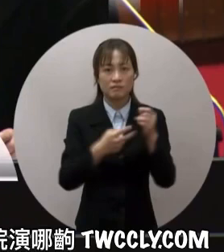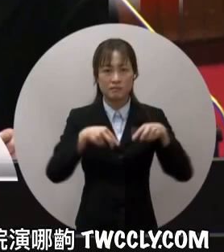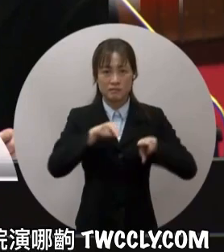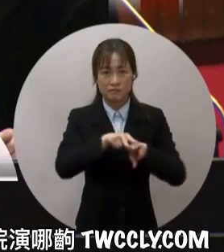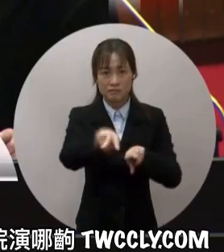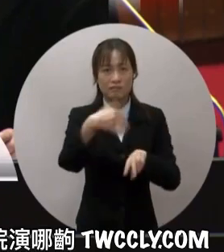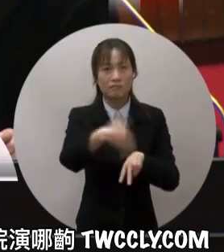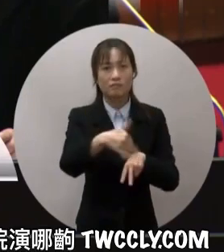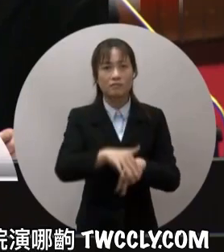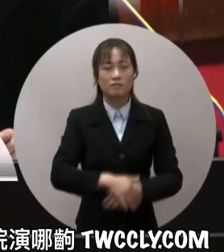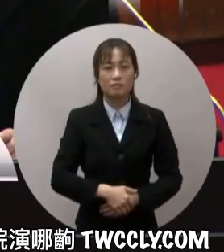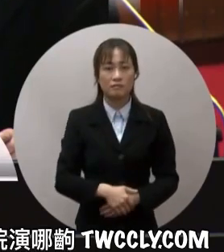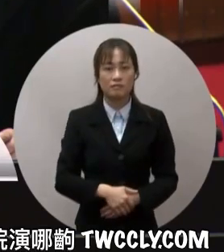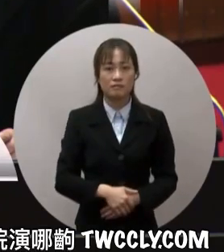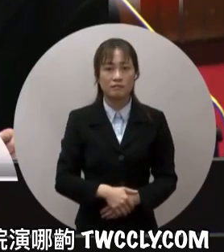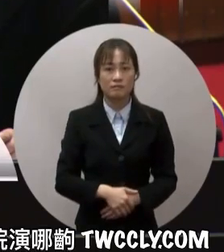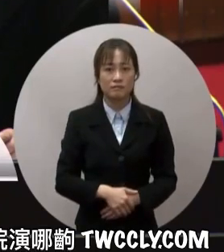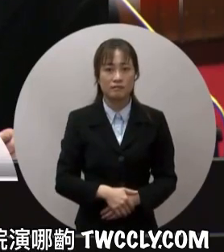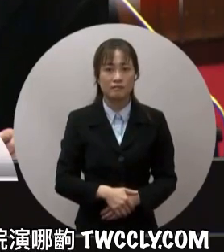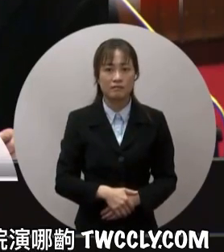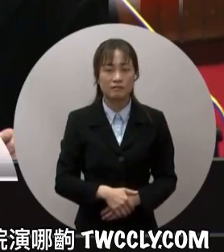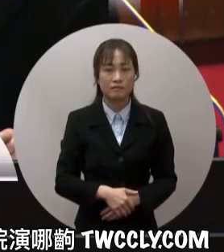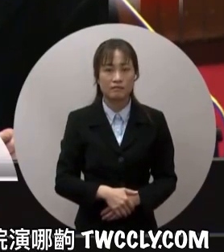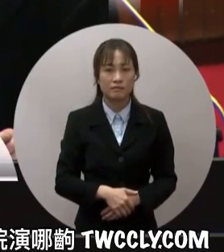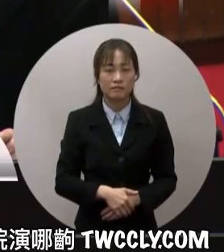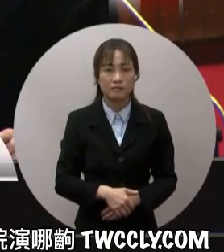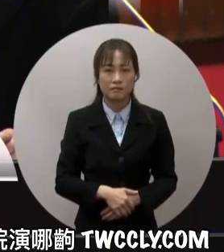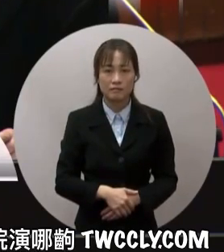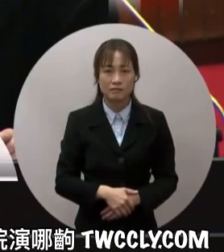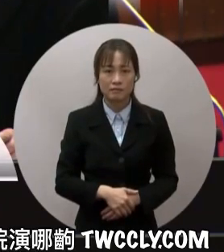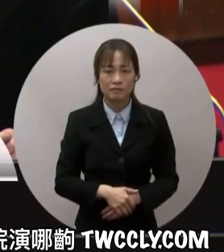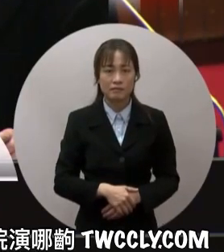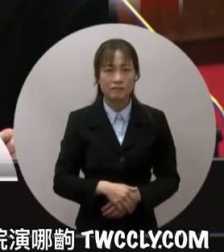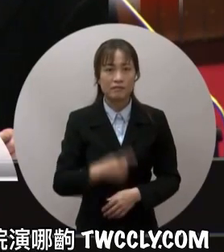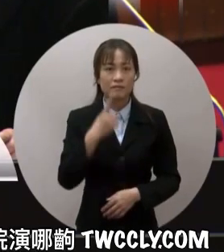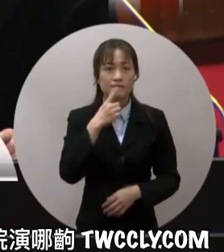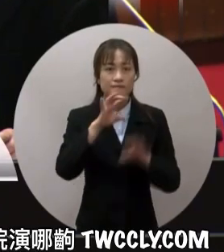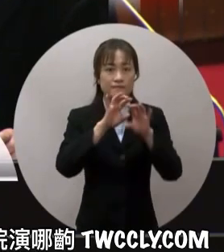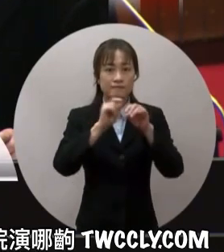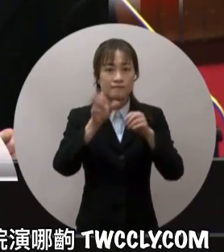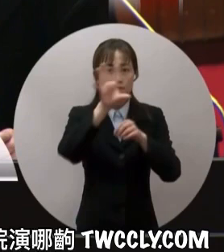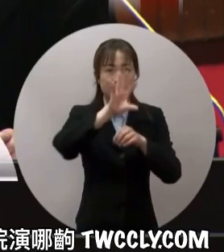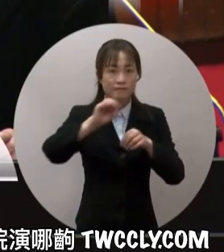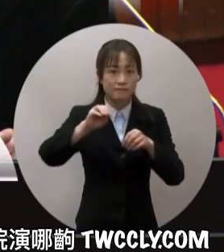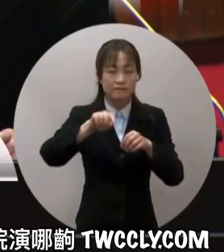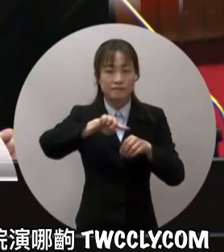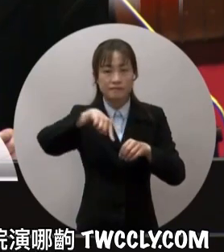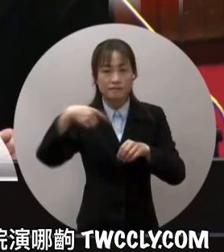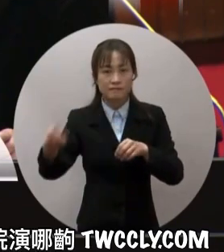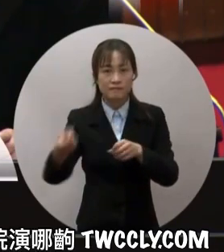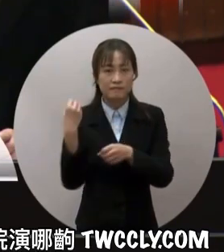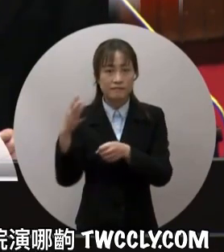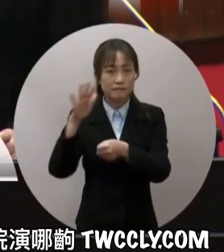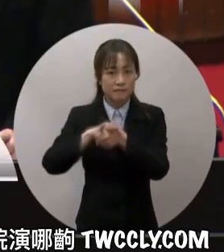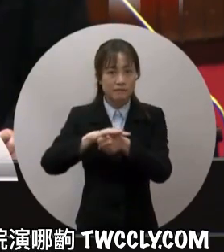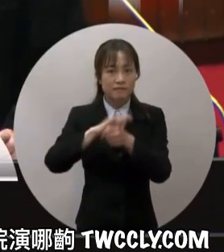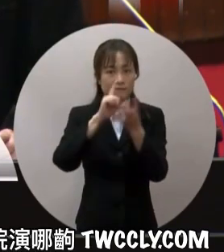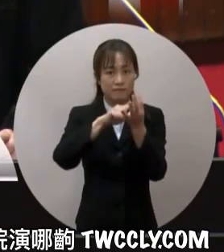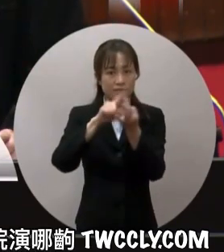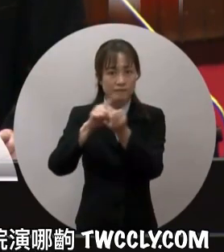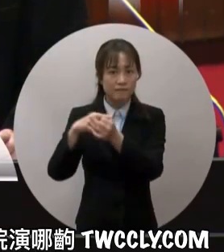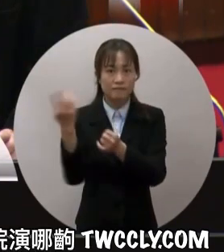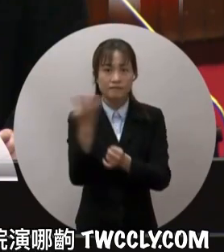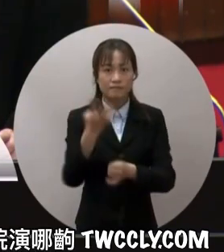到道山到厚龍白沙輪到新埔通宵到夜裡日覽到達賈